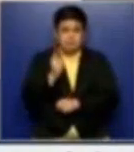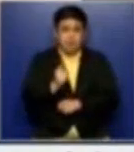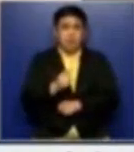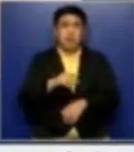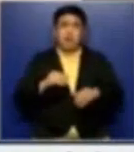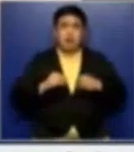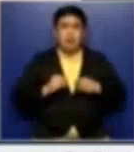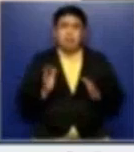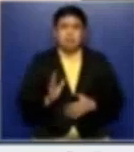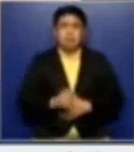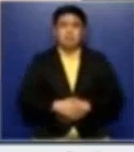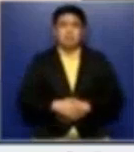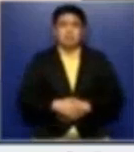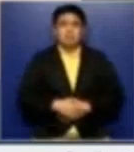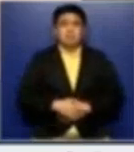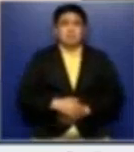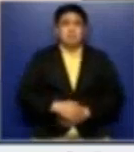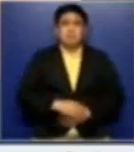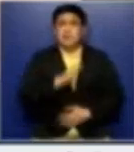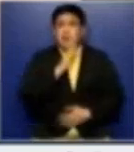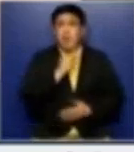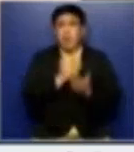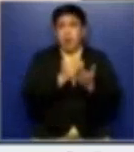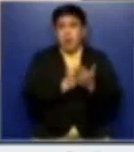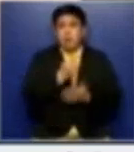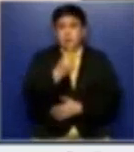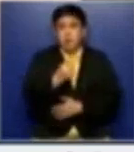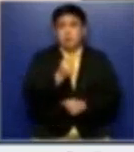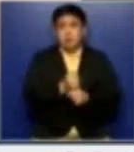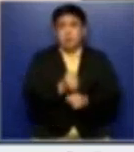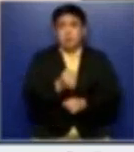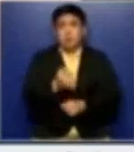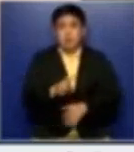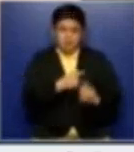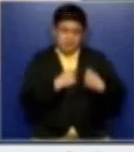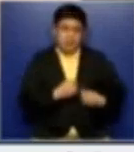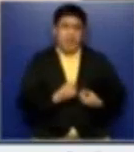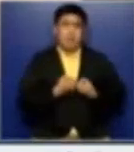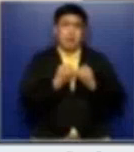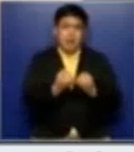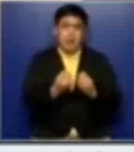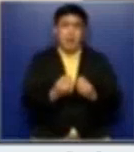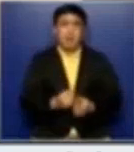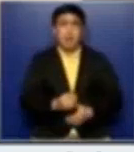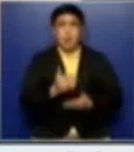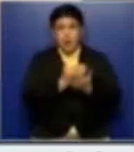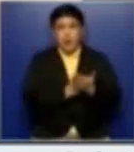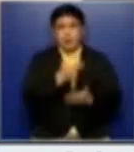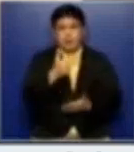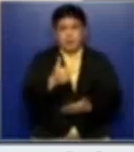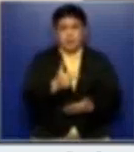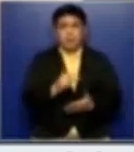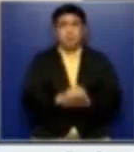อย่าโทษกันท่านไปทำในวาระสองแล้วนี่พวกเราจะให้กำลังใจวาระสามพวก